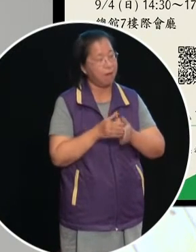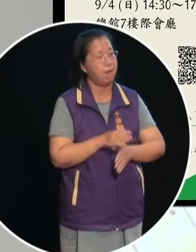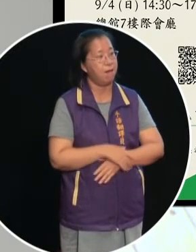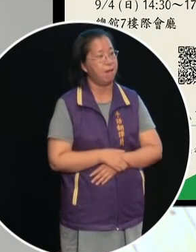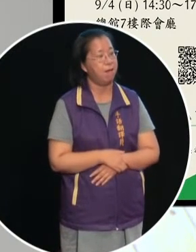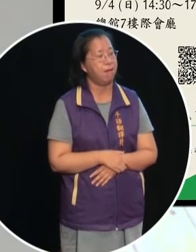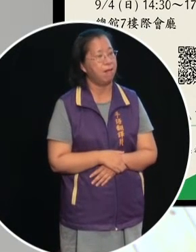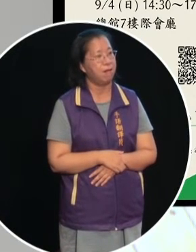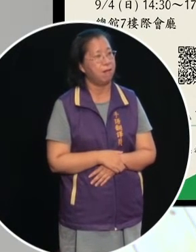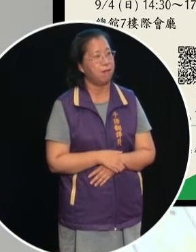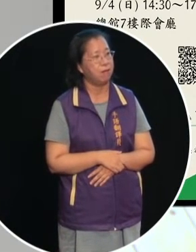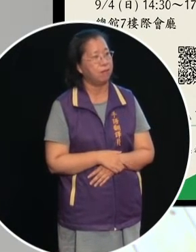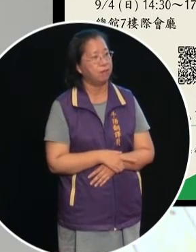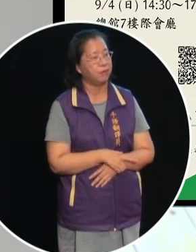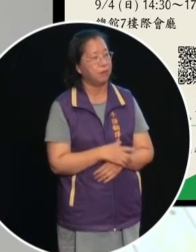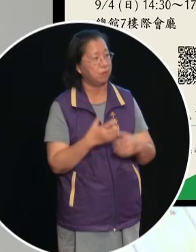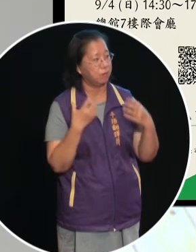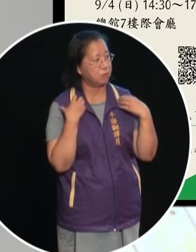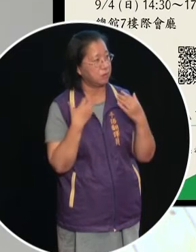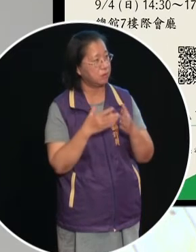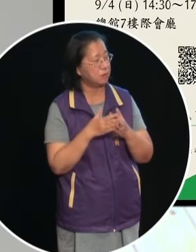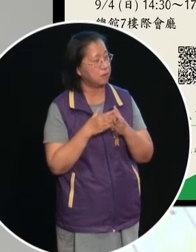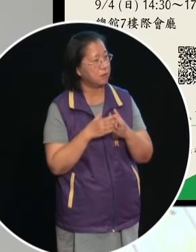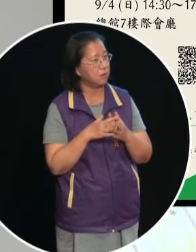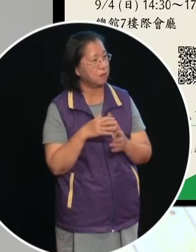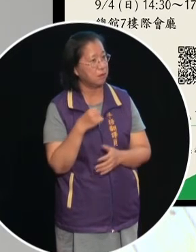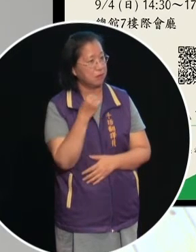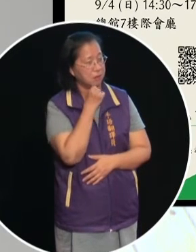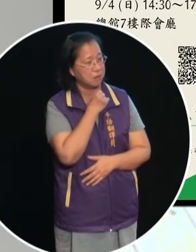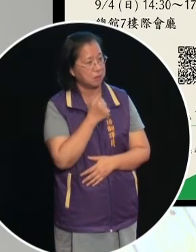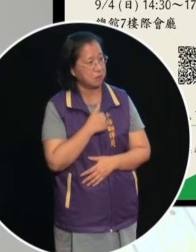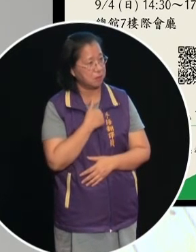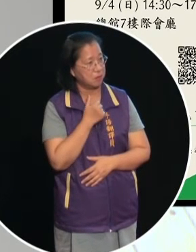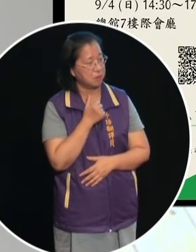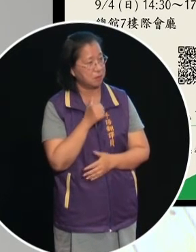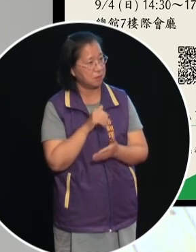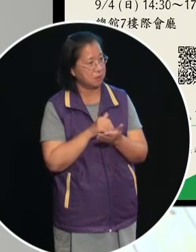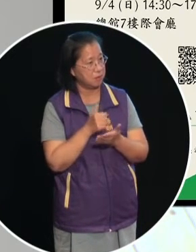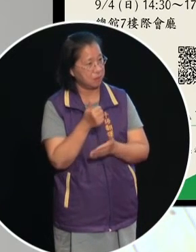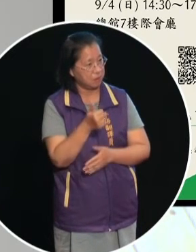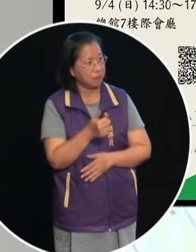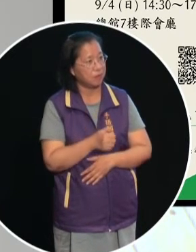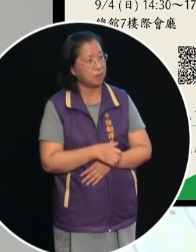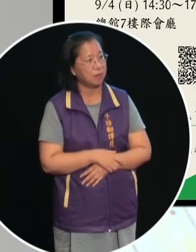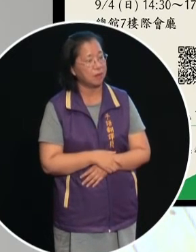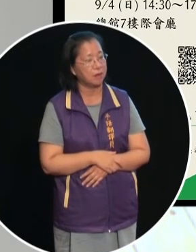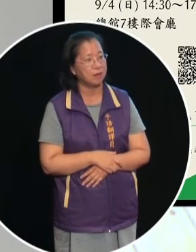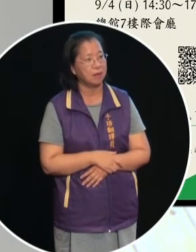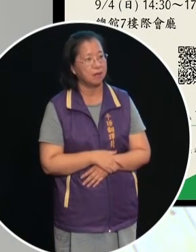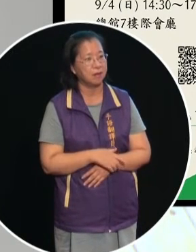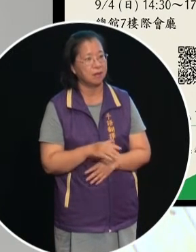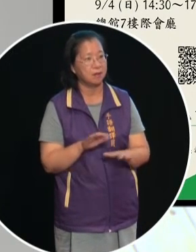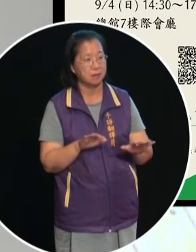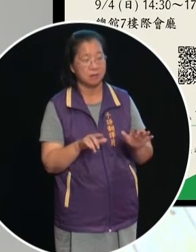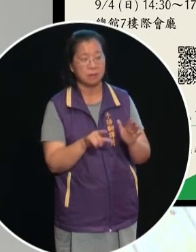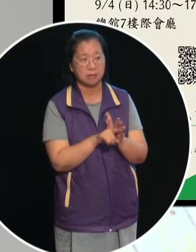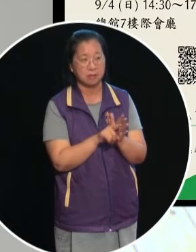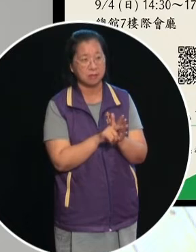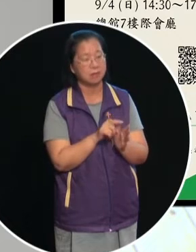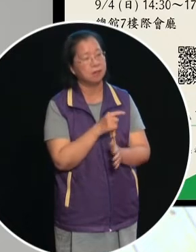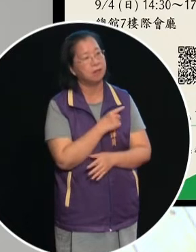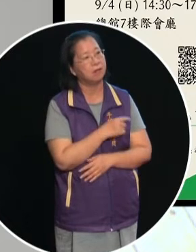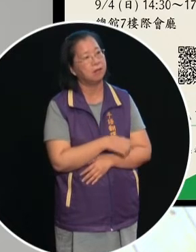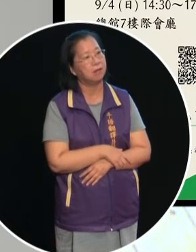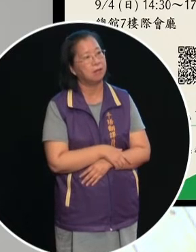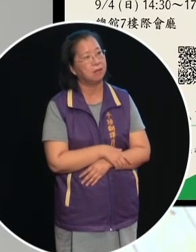是要统的问题。台湾现在是已经是独立状态，那么这个时候当然是有，当